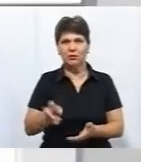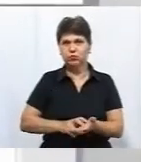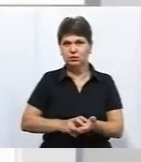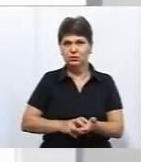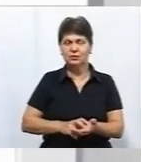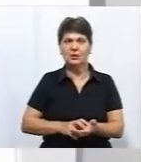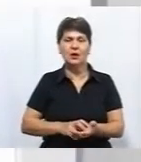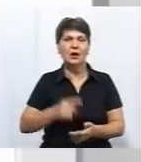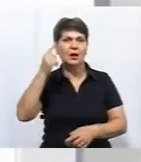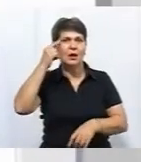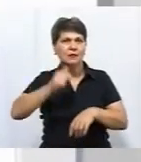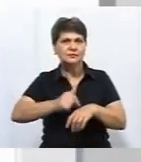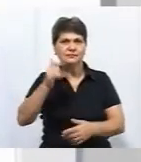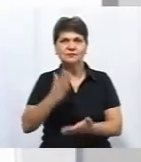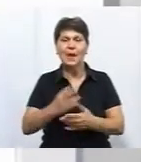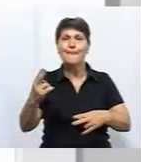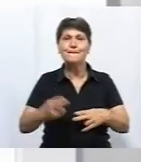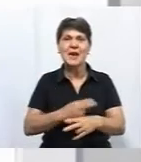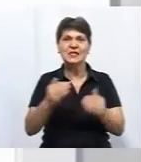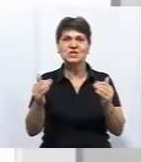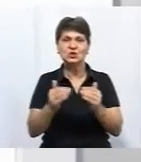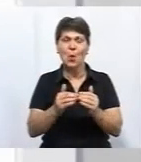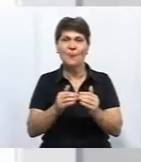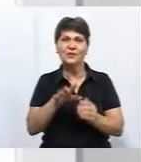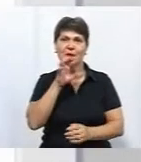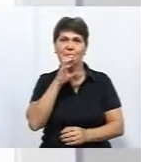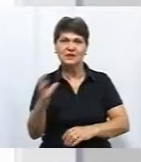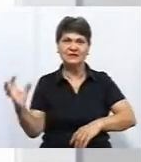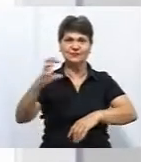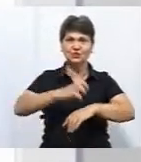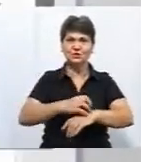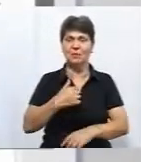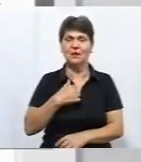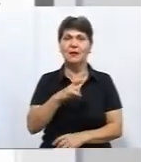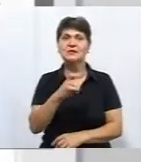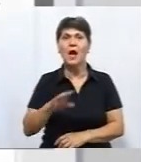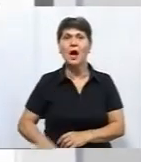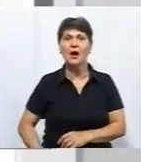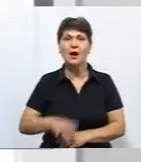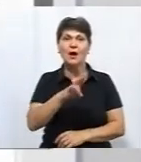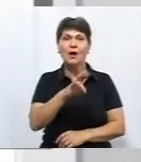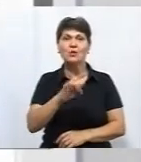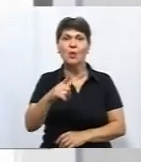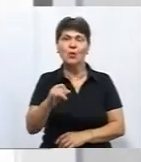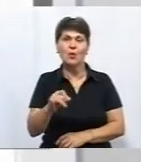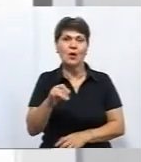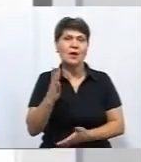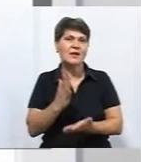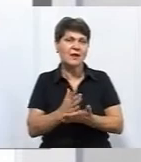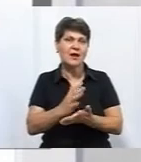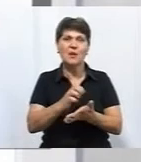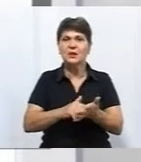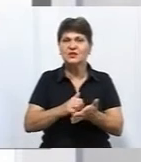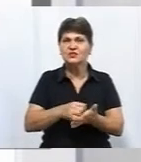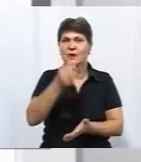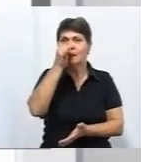мала сумний досвід, коли бездомний пес просто підскочив і вкусив мене за ногу. Оскільки маємо вагому причину і не